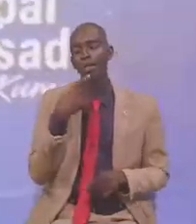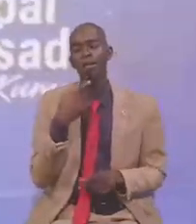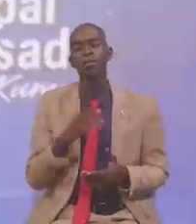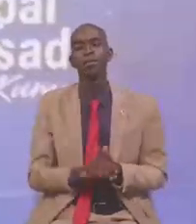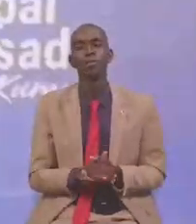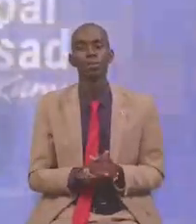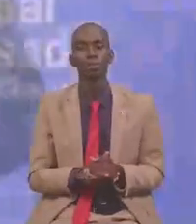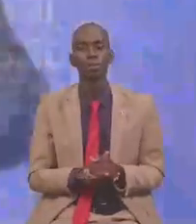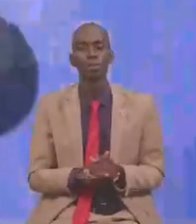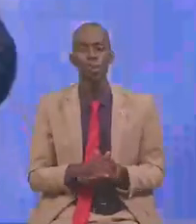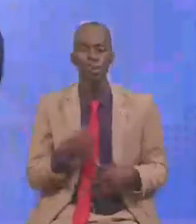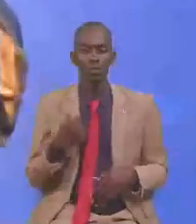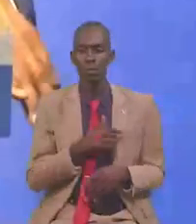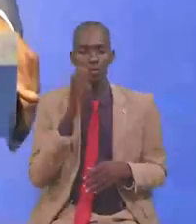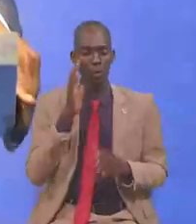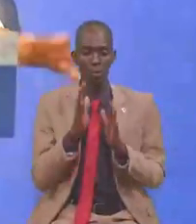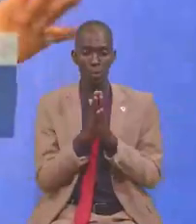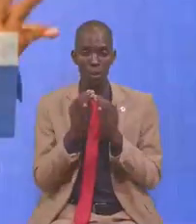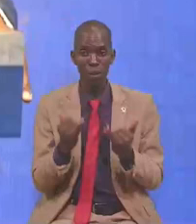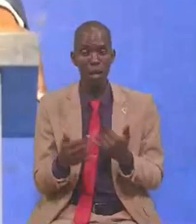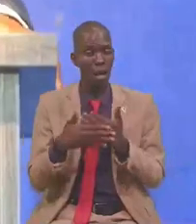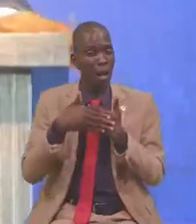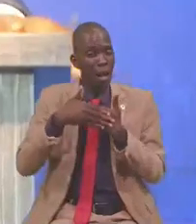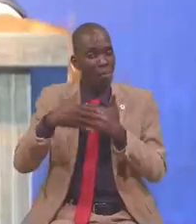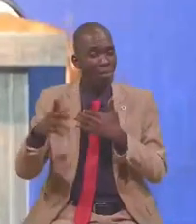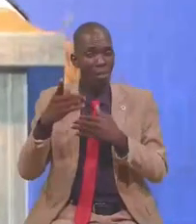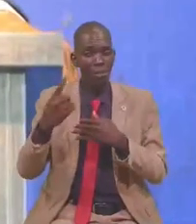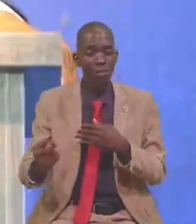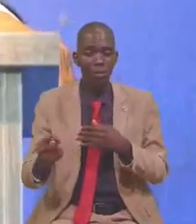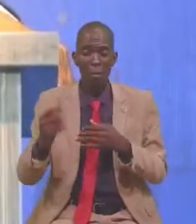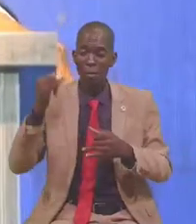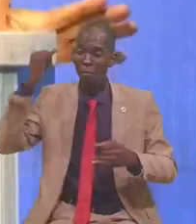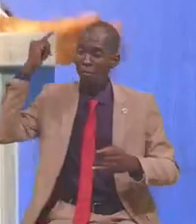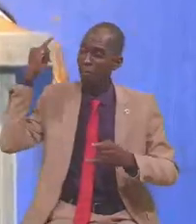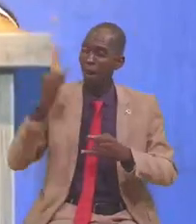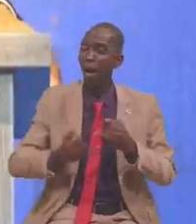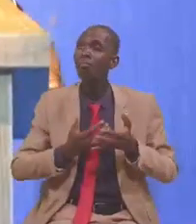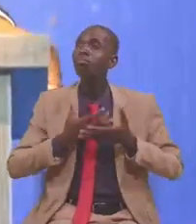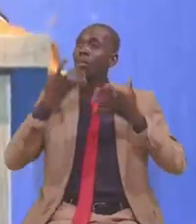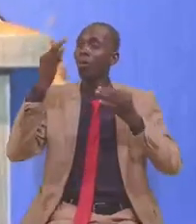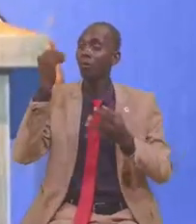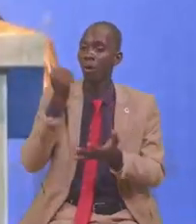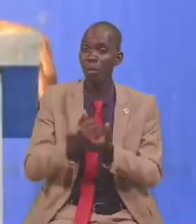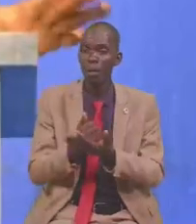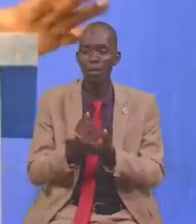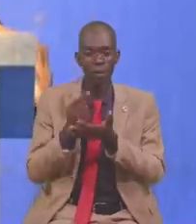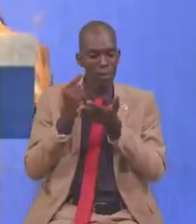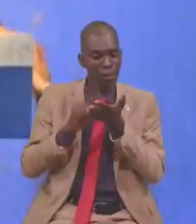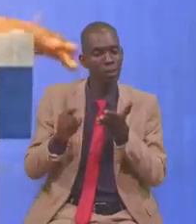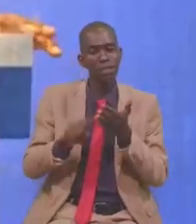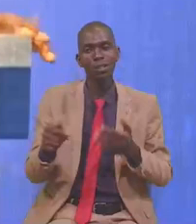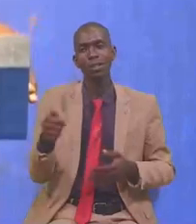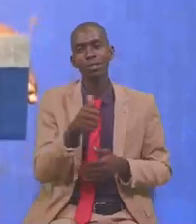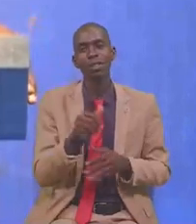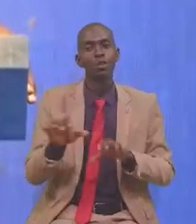maintenant. Et après le dernier amen, vous allez vous examiner. Vous allez faire